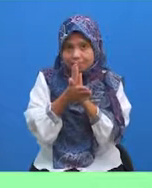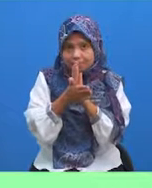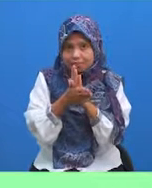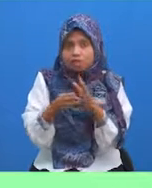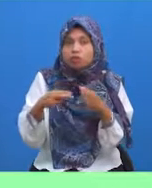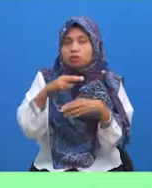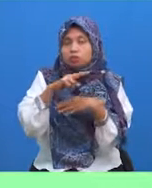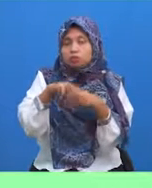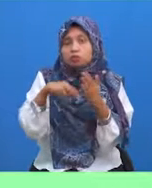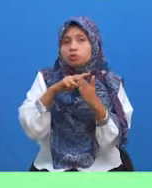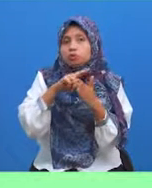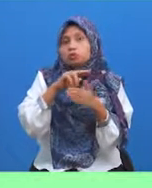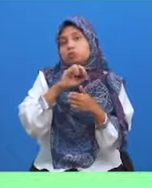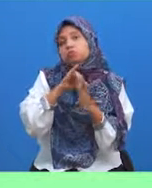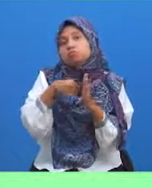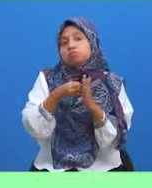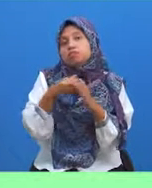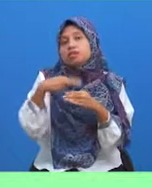hasil yang baharu sebanyak